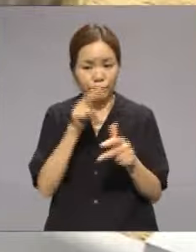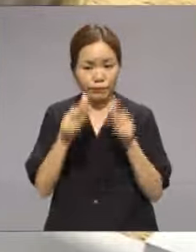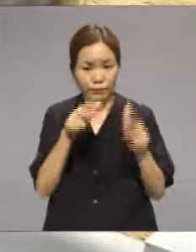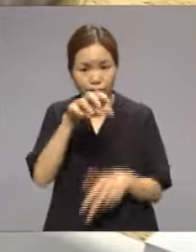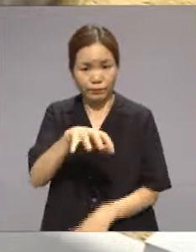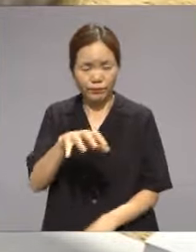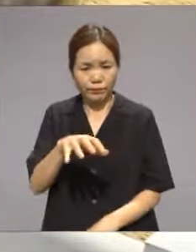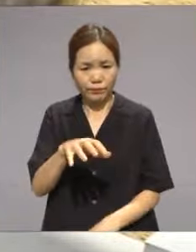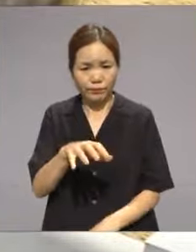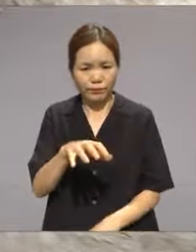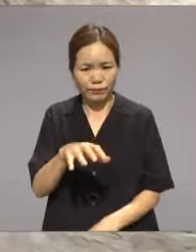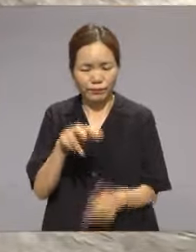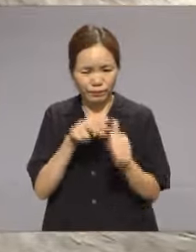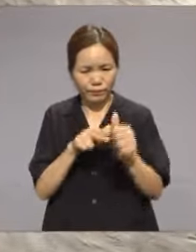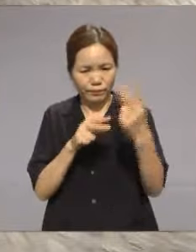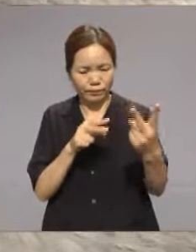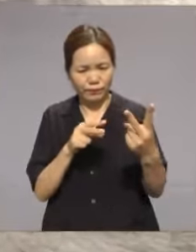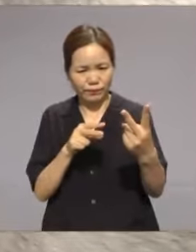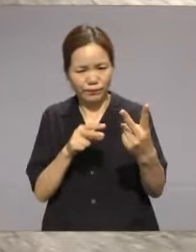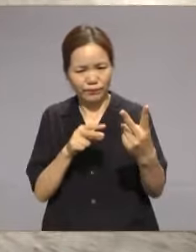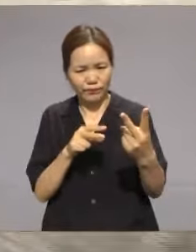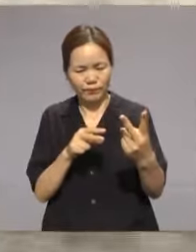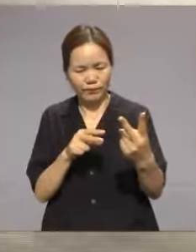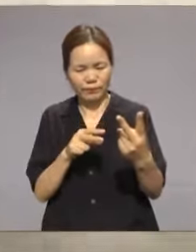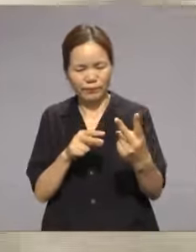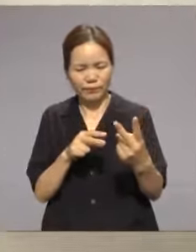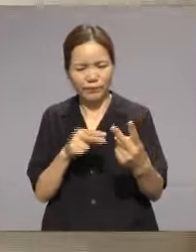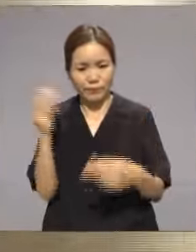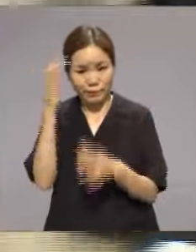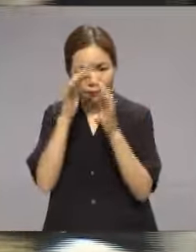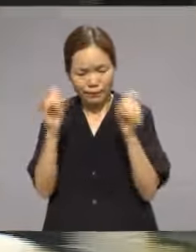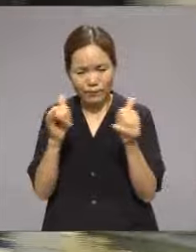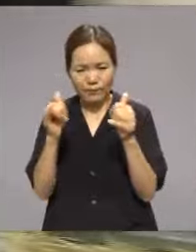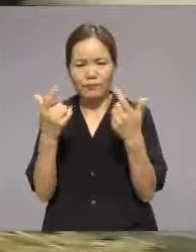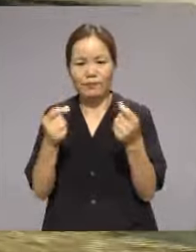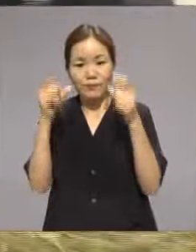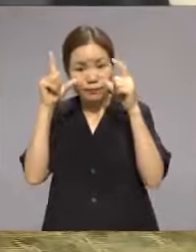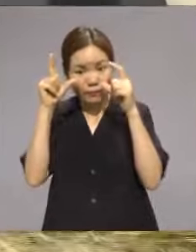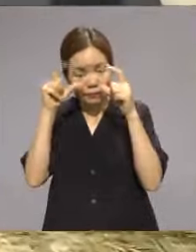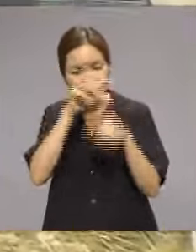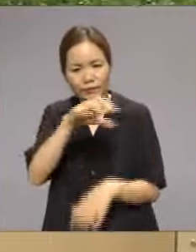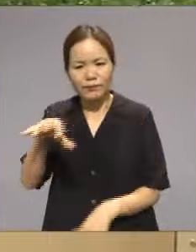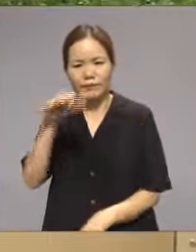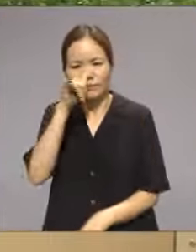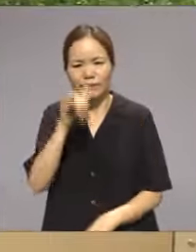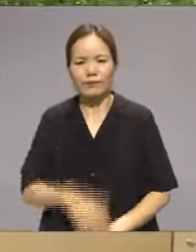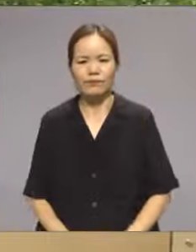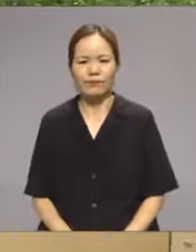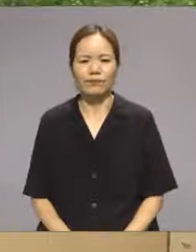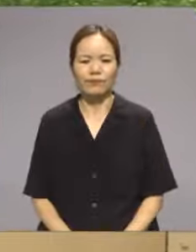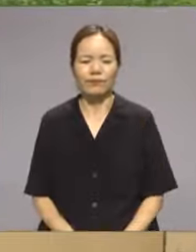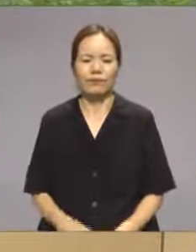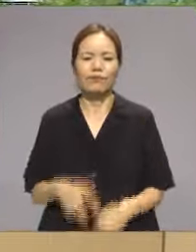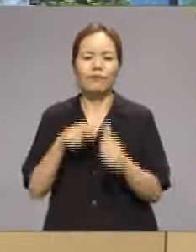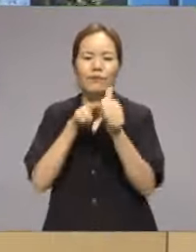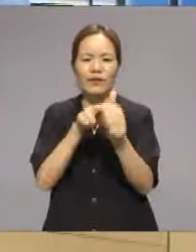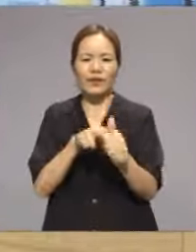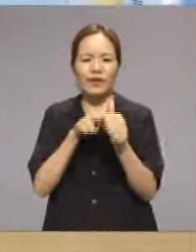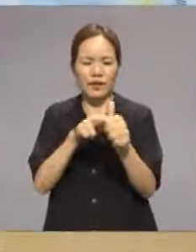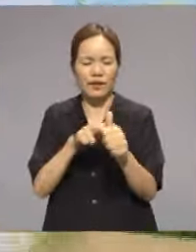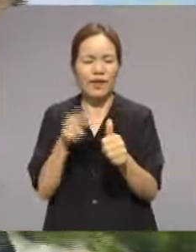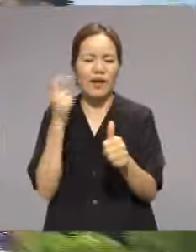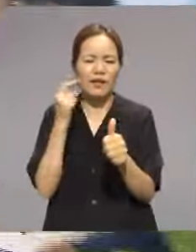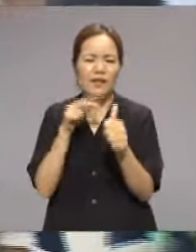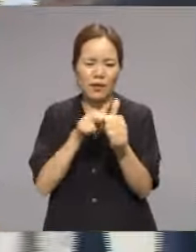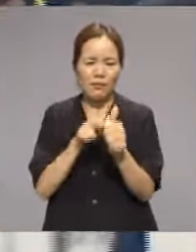말산업관에는 포니 두 마리가 관람객을 맞아 함께 사진도 찍을 수 있는 자리가 마련됐습니다. 승마 시뮬레이션을 통해